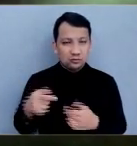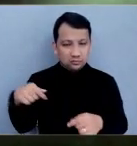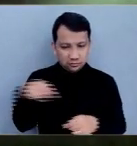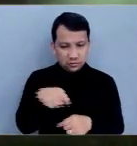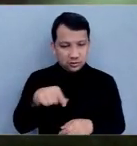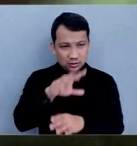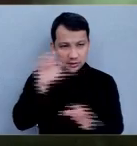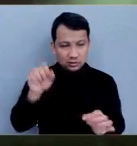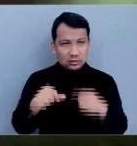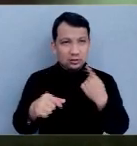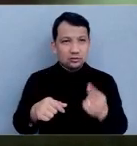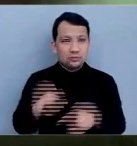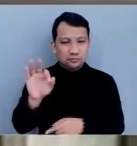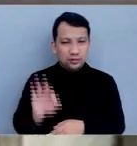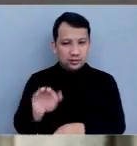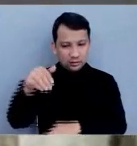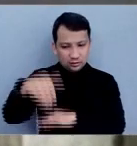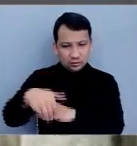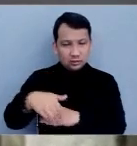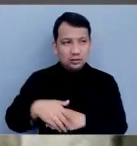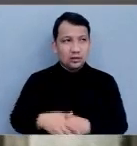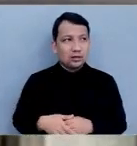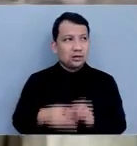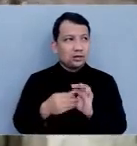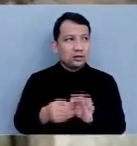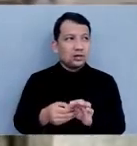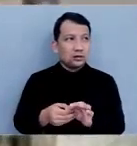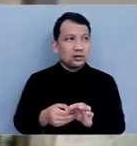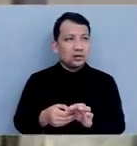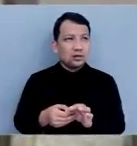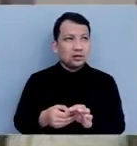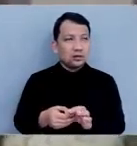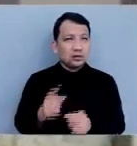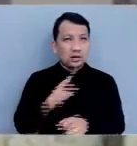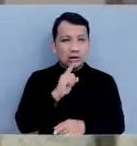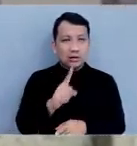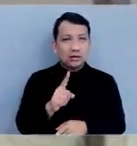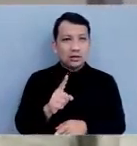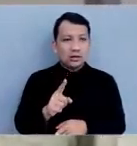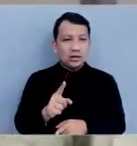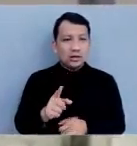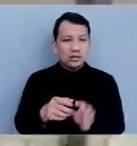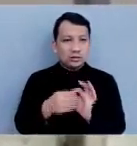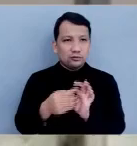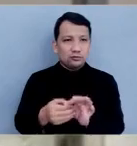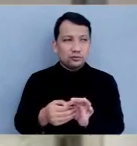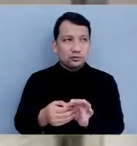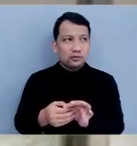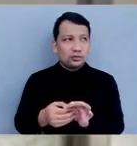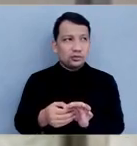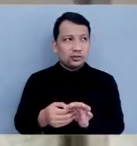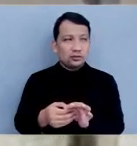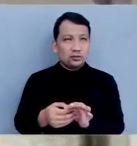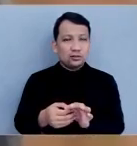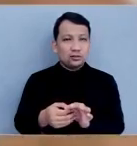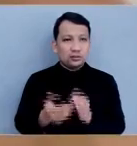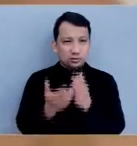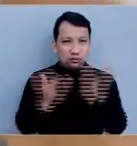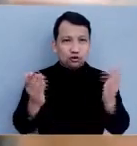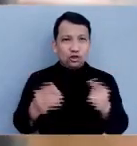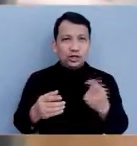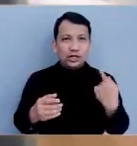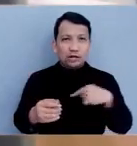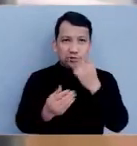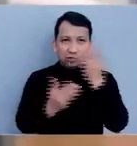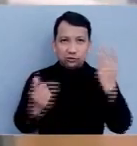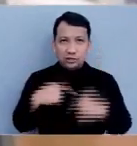pagsasaksaki nitong Biyernes ng gabi. Ang suspect sa krimen, ang 38 anyos niyang kapatid na si Renante. Ayon